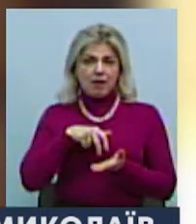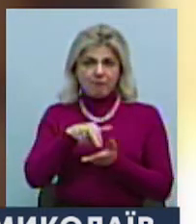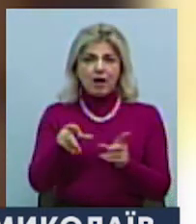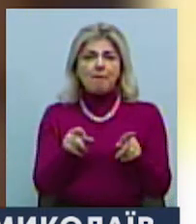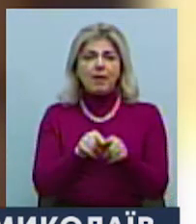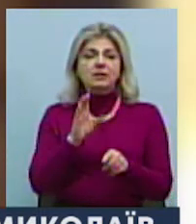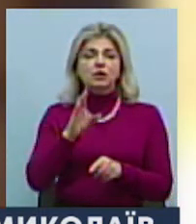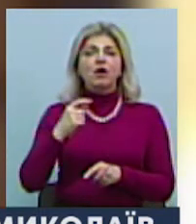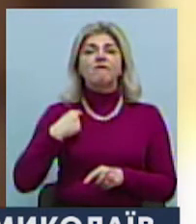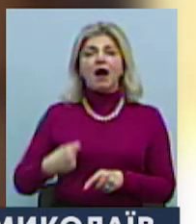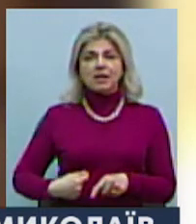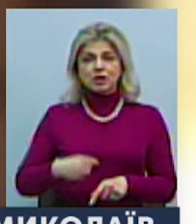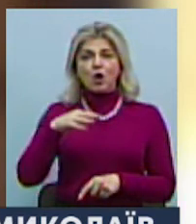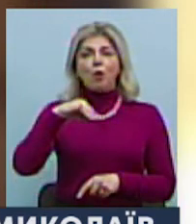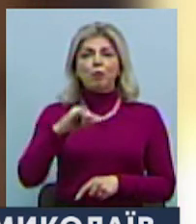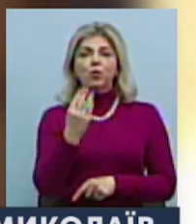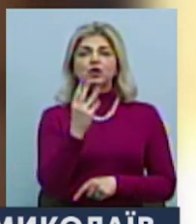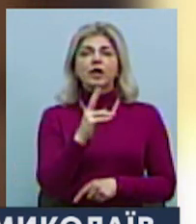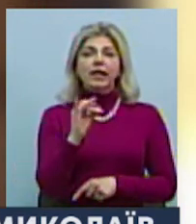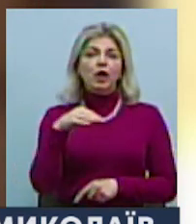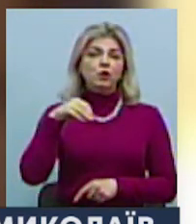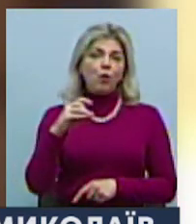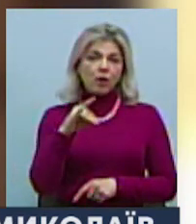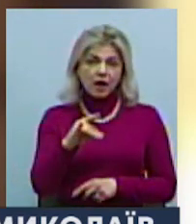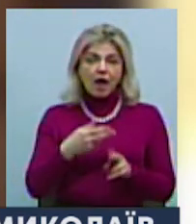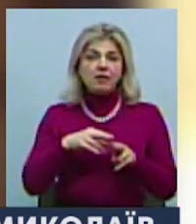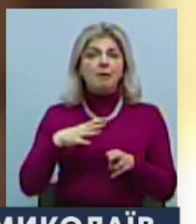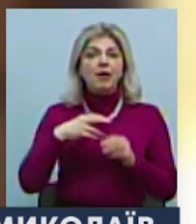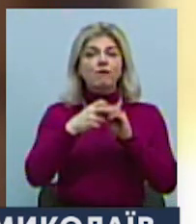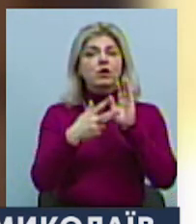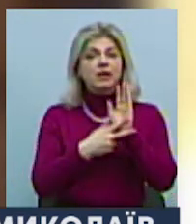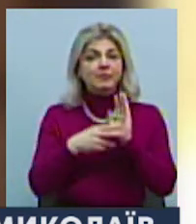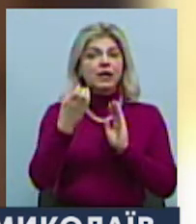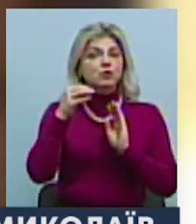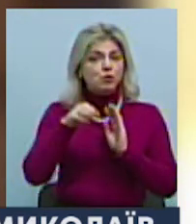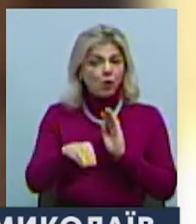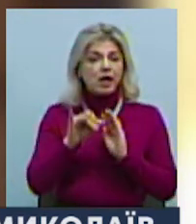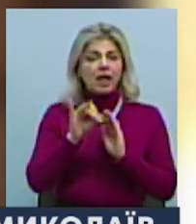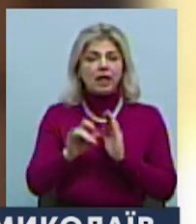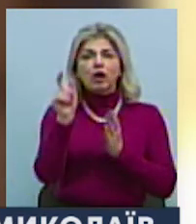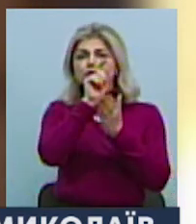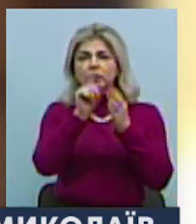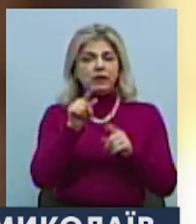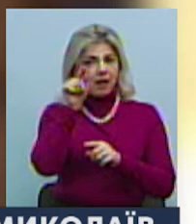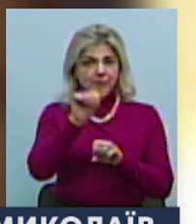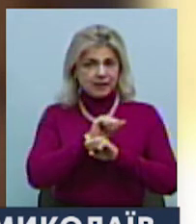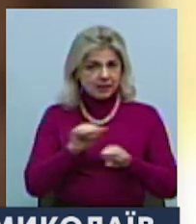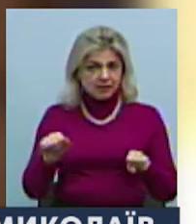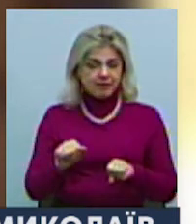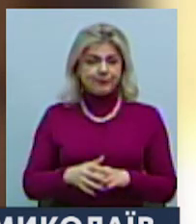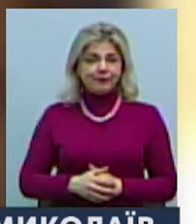мушкетерами. Ну, справа в тому, що ворота цієї фортеці – це 17 століття, і свердлити там щось, дути на неї не можна, плюнути тим